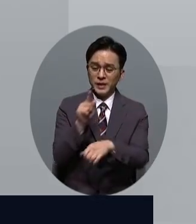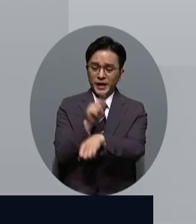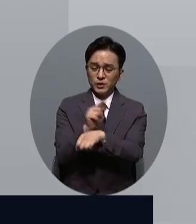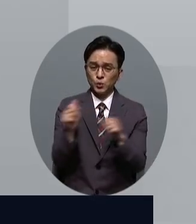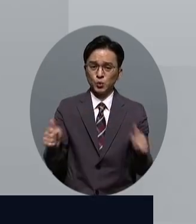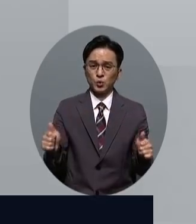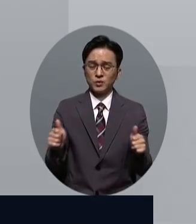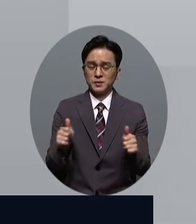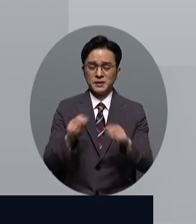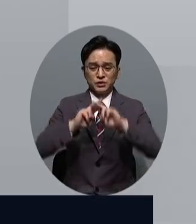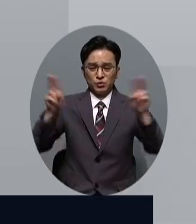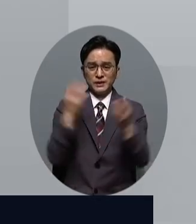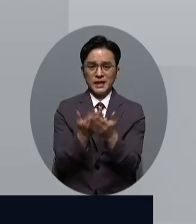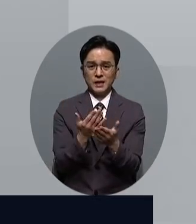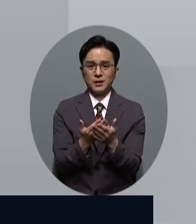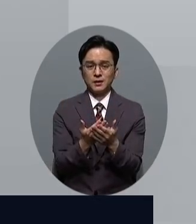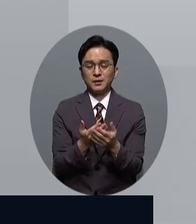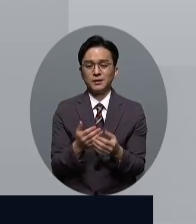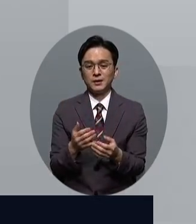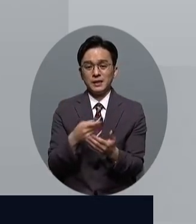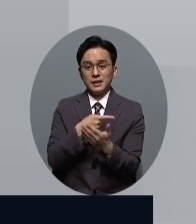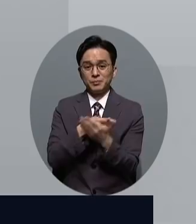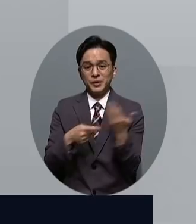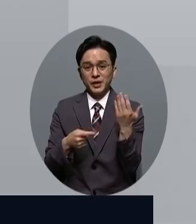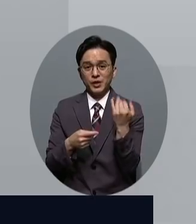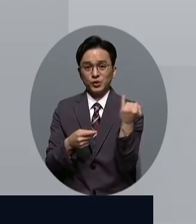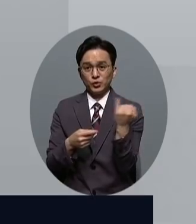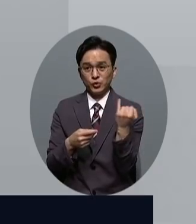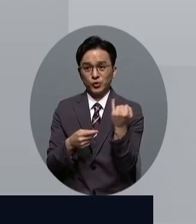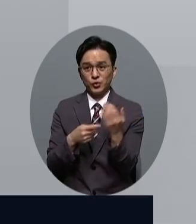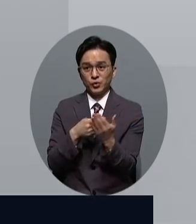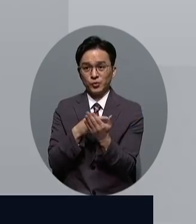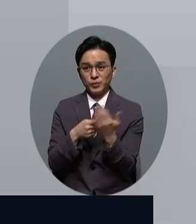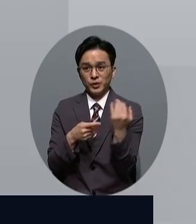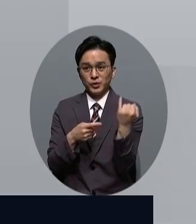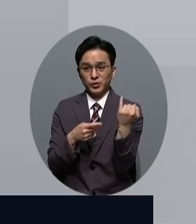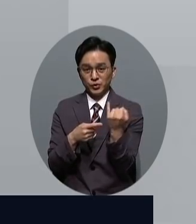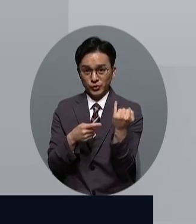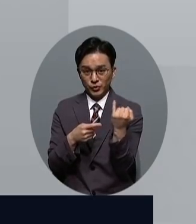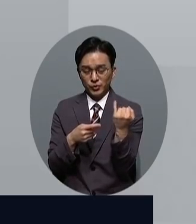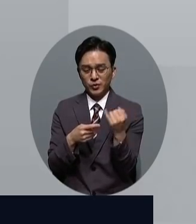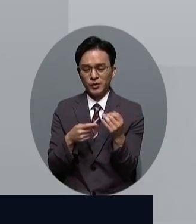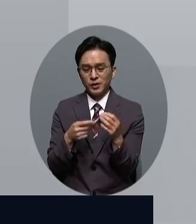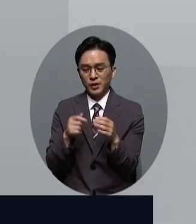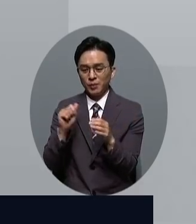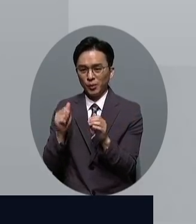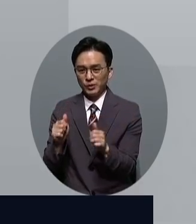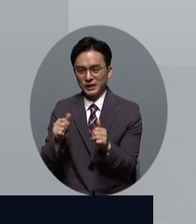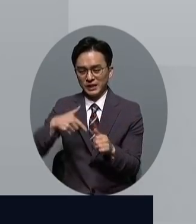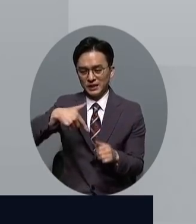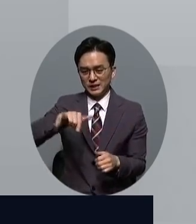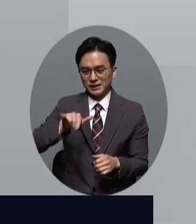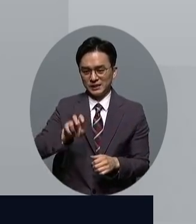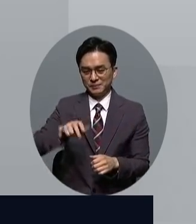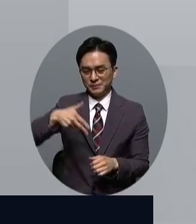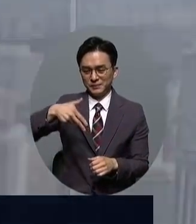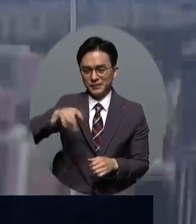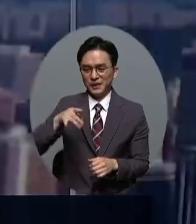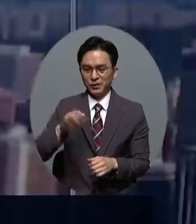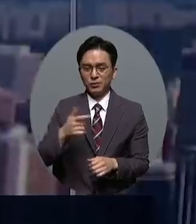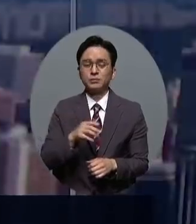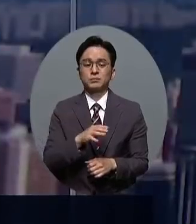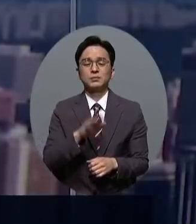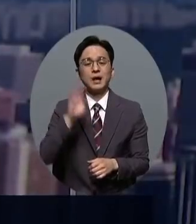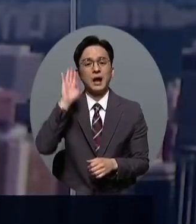무리하게 그냥 한쪽 얘기만 듣고 결정을 내렸다라고 했는데 저희가 기억하기로는 그